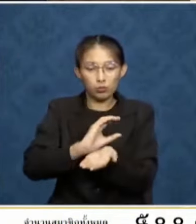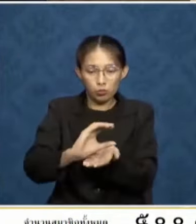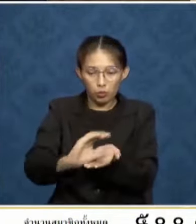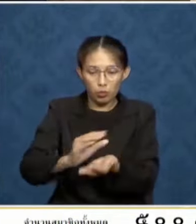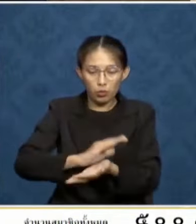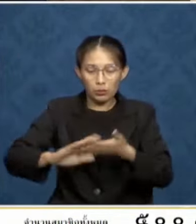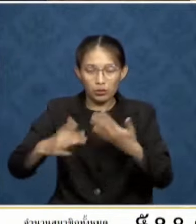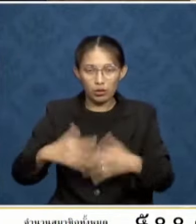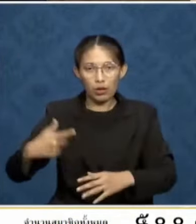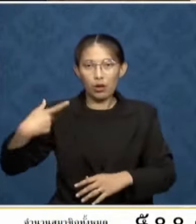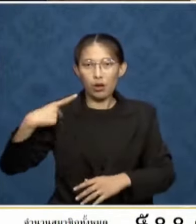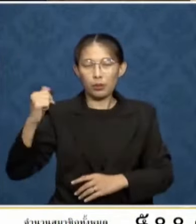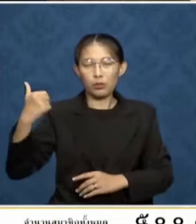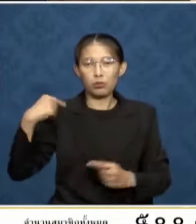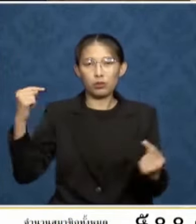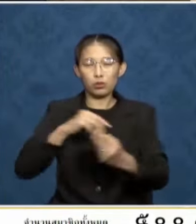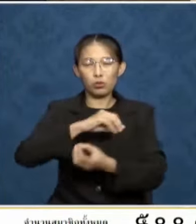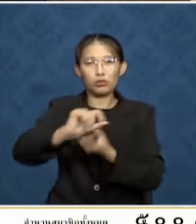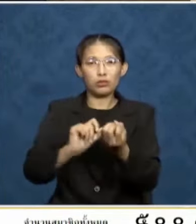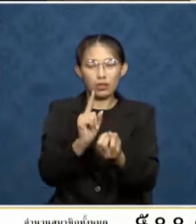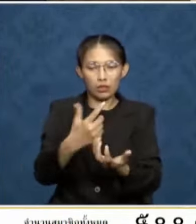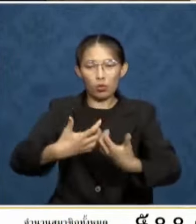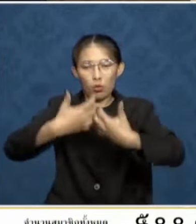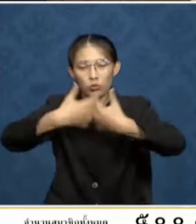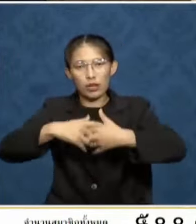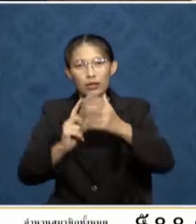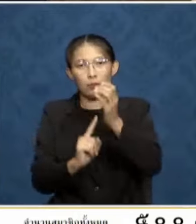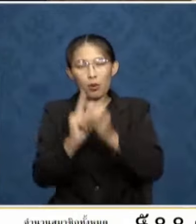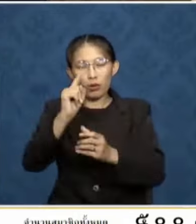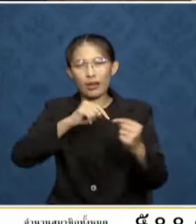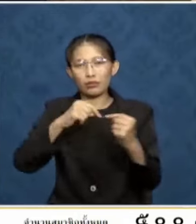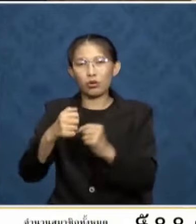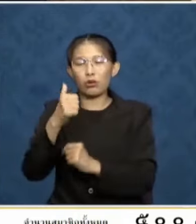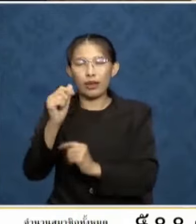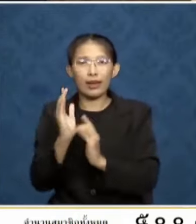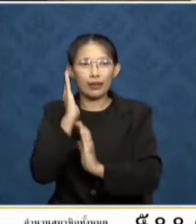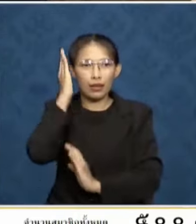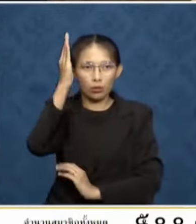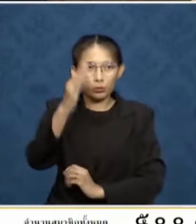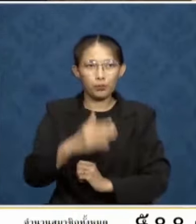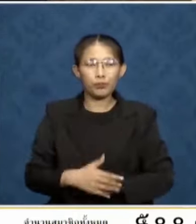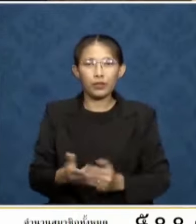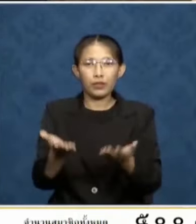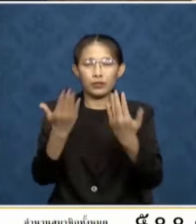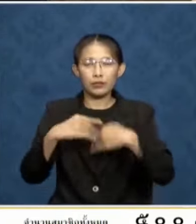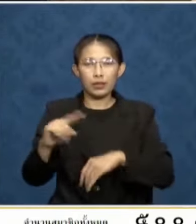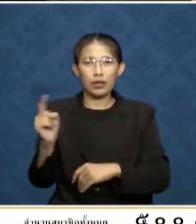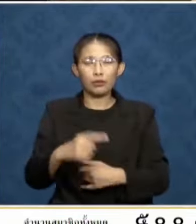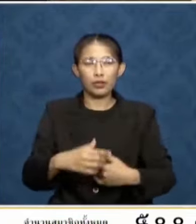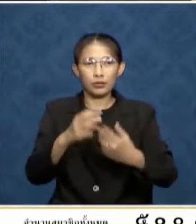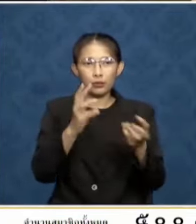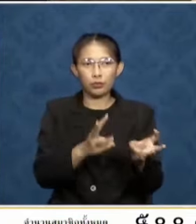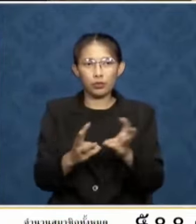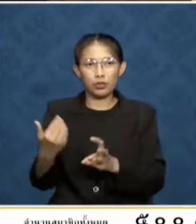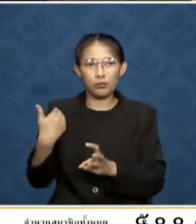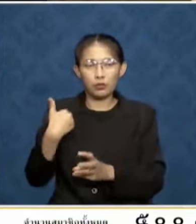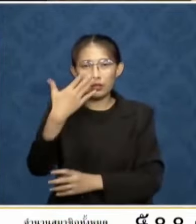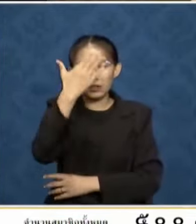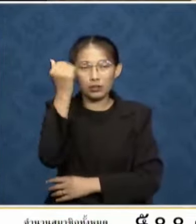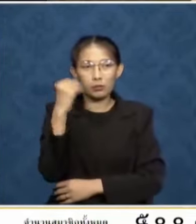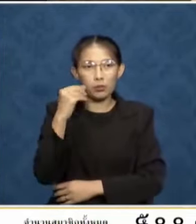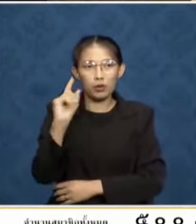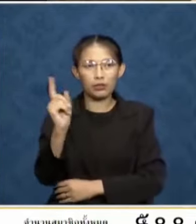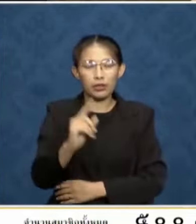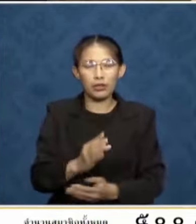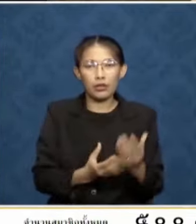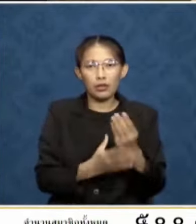สั taps Live-worksอีกหนคนไ่หนวยงานทมจะถกลืม คอสถา